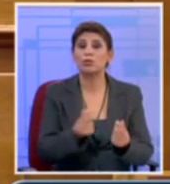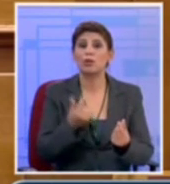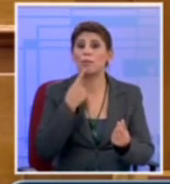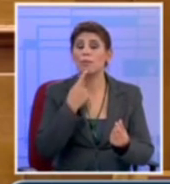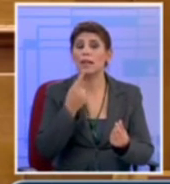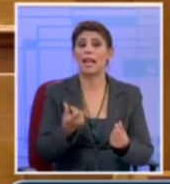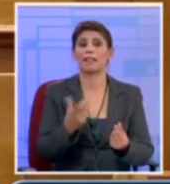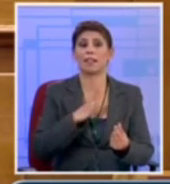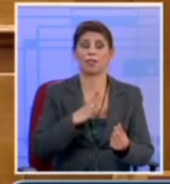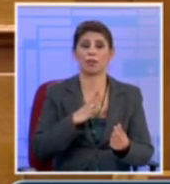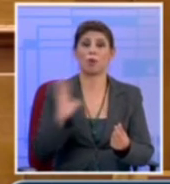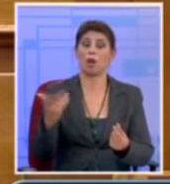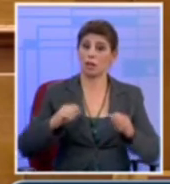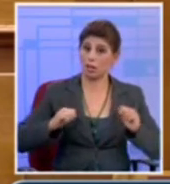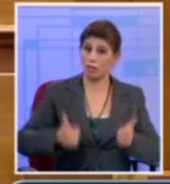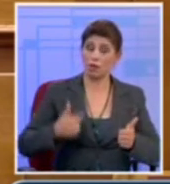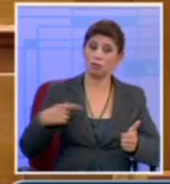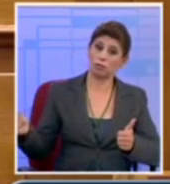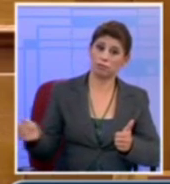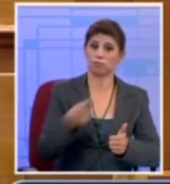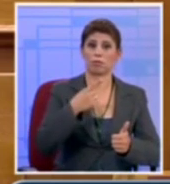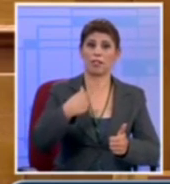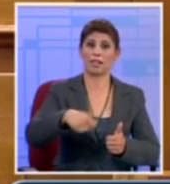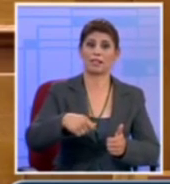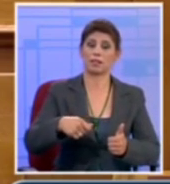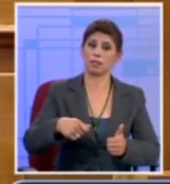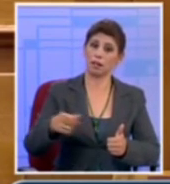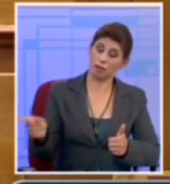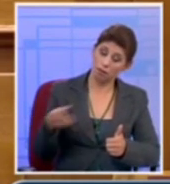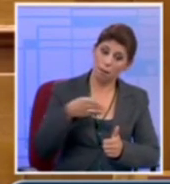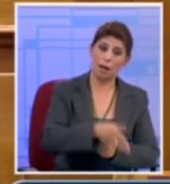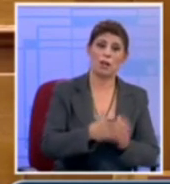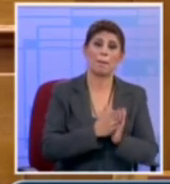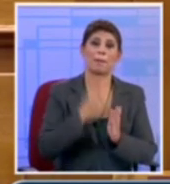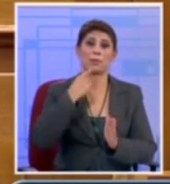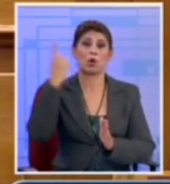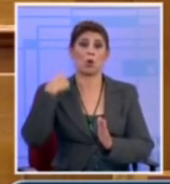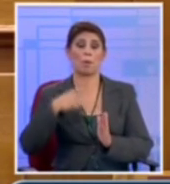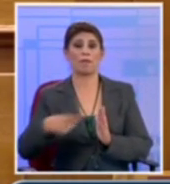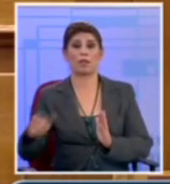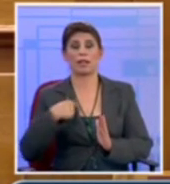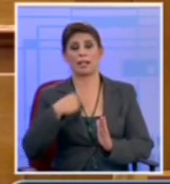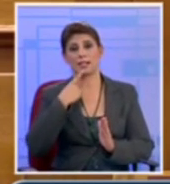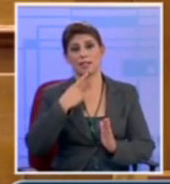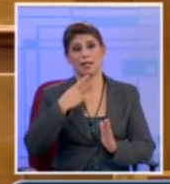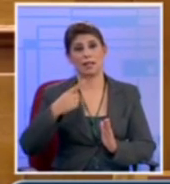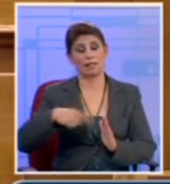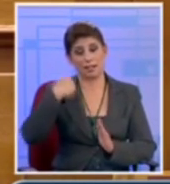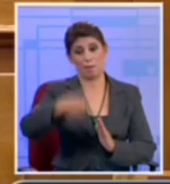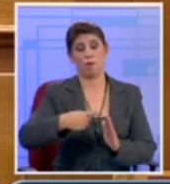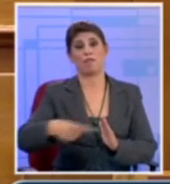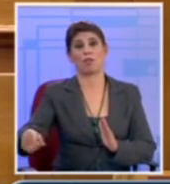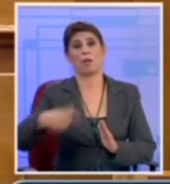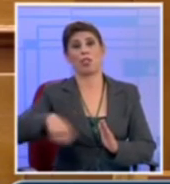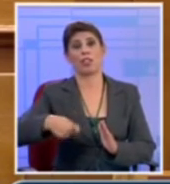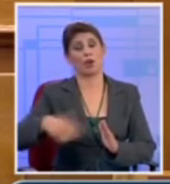το θάρρος, όταν σας πηγαίνουμε στα δικαστήρια να έρχεστε, να μην παρακαλάτε από την προηγούμενη εβδομάδα και να λέτε την επόμενη εβδομάδα ο δικηγόρος μου θα είναι άρρωστος.